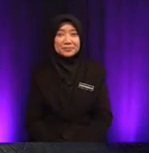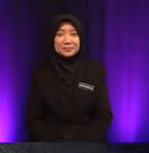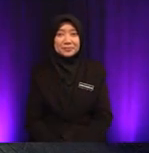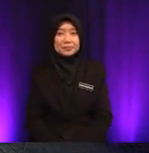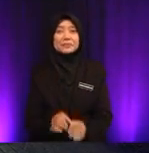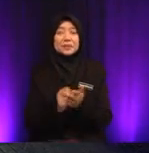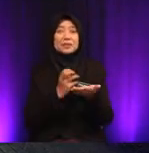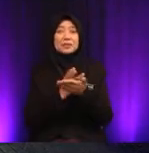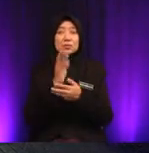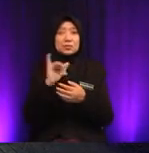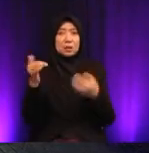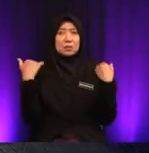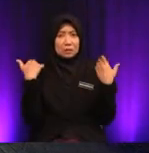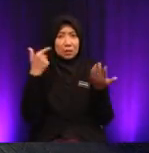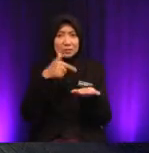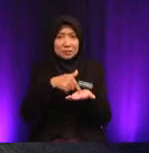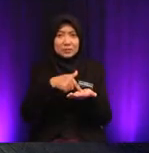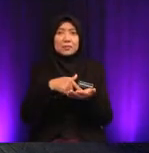Zoom adalah